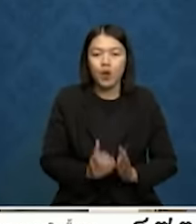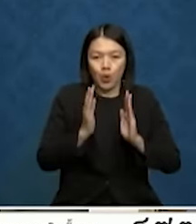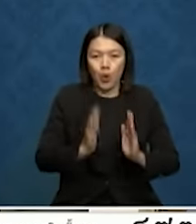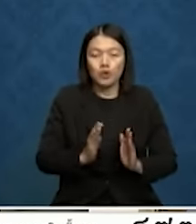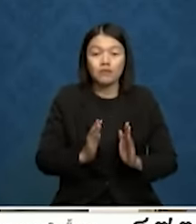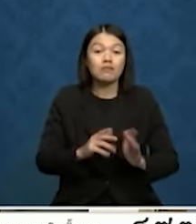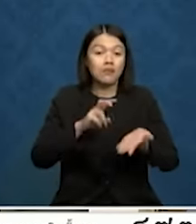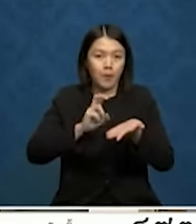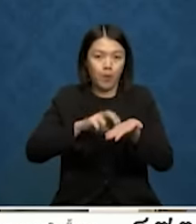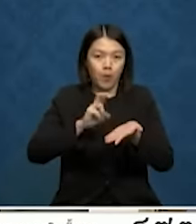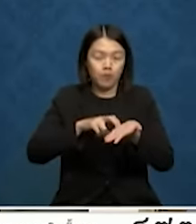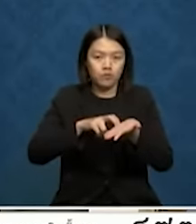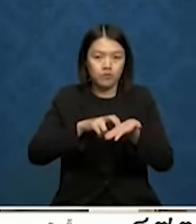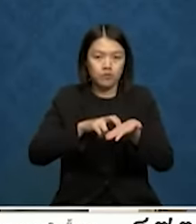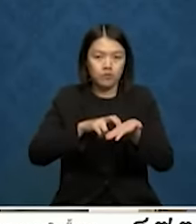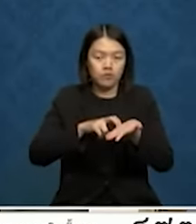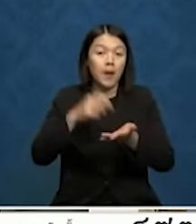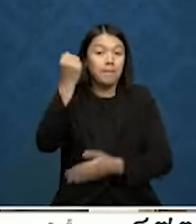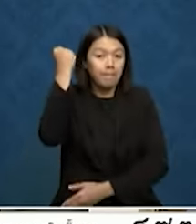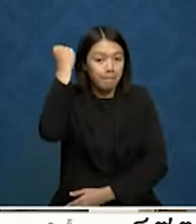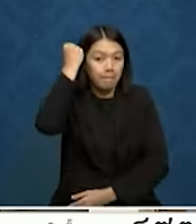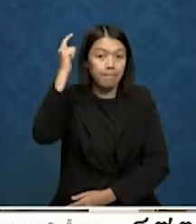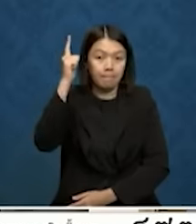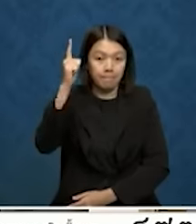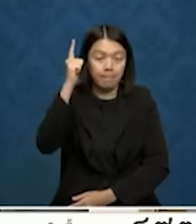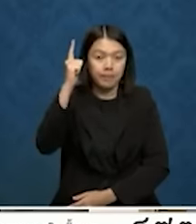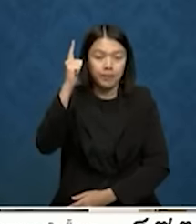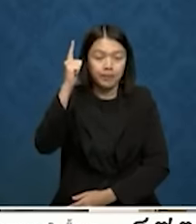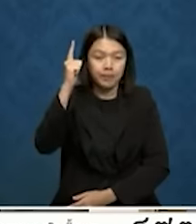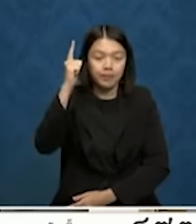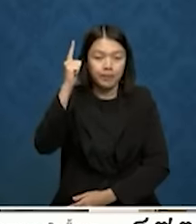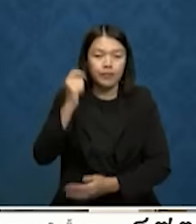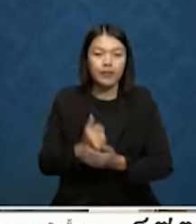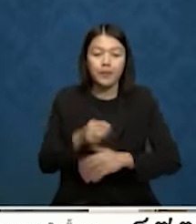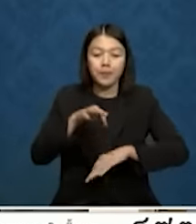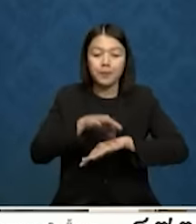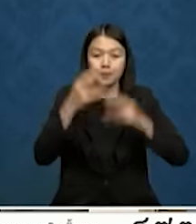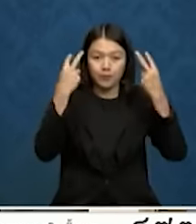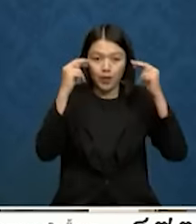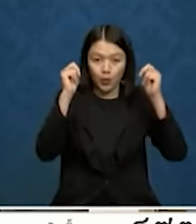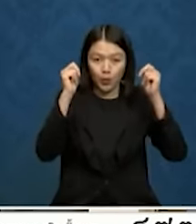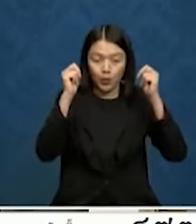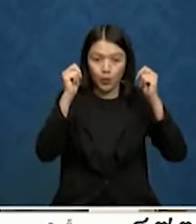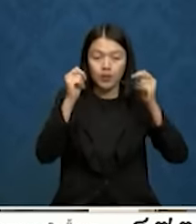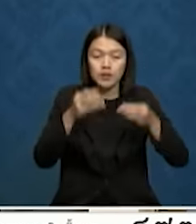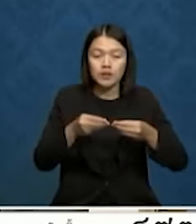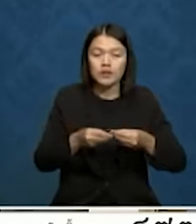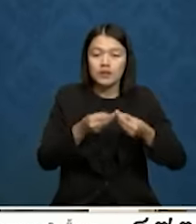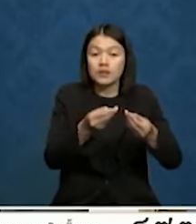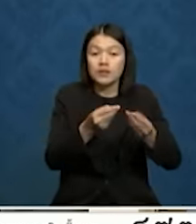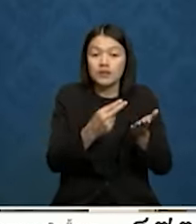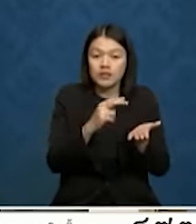องนางสาวแปรตองการชินวัตรเป็นนายกรัฐมนตรีนะครับรับรองเสน